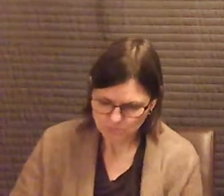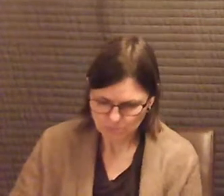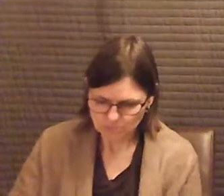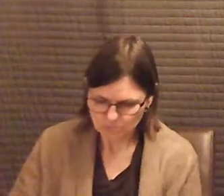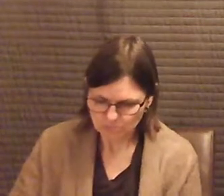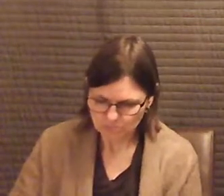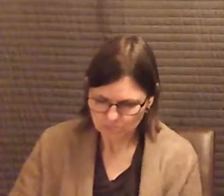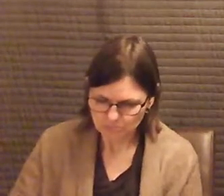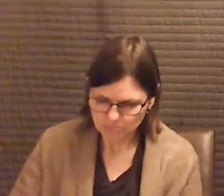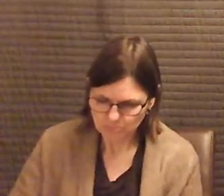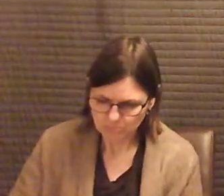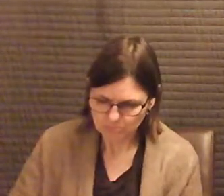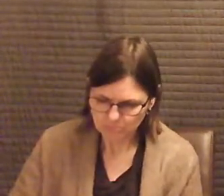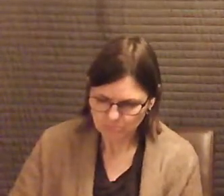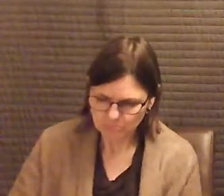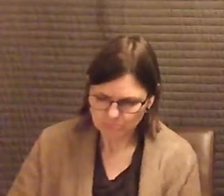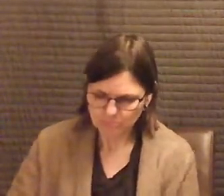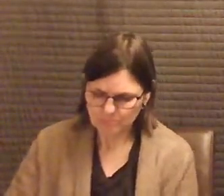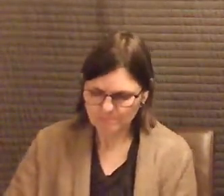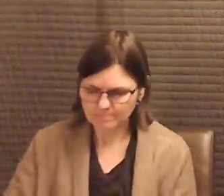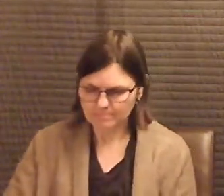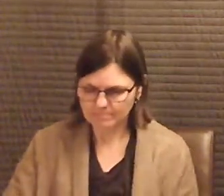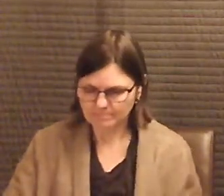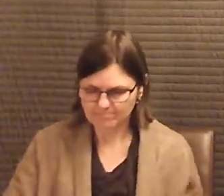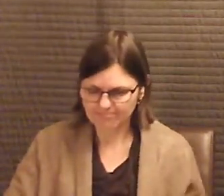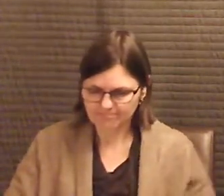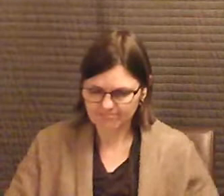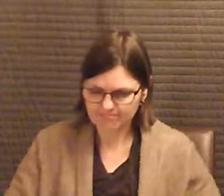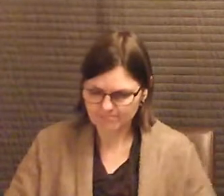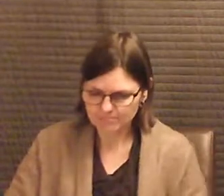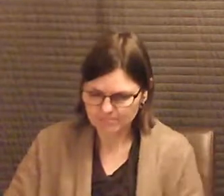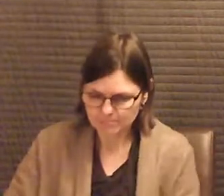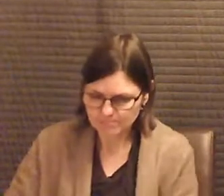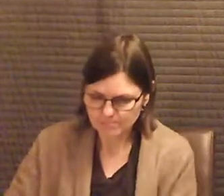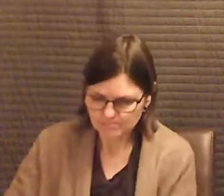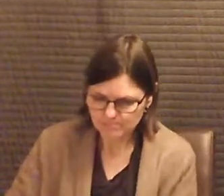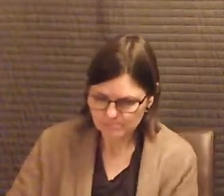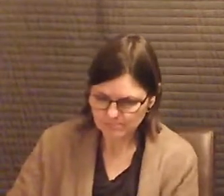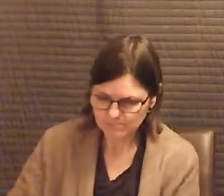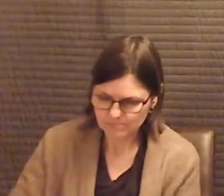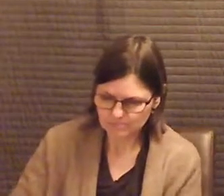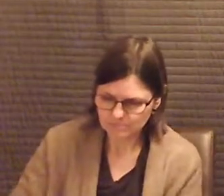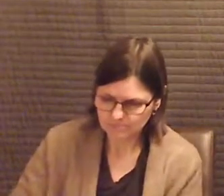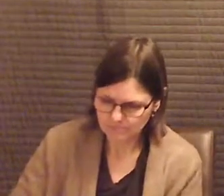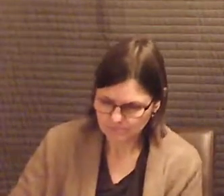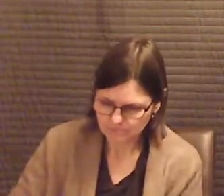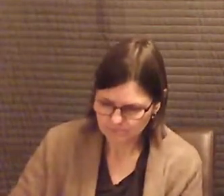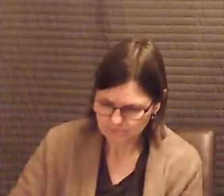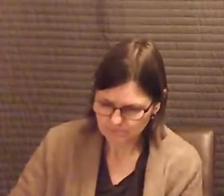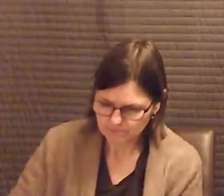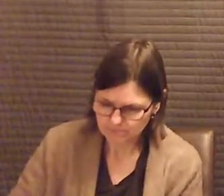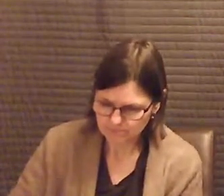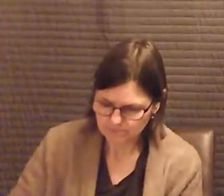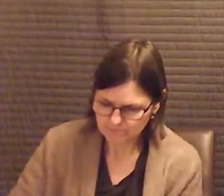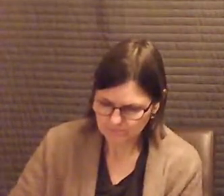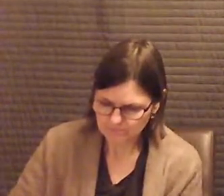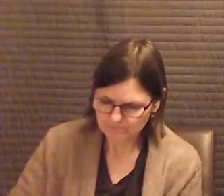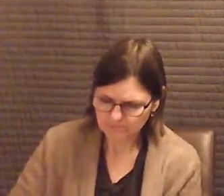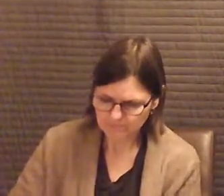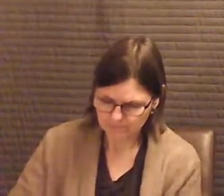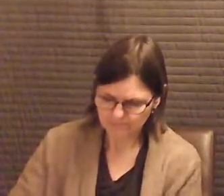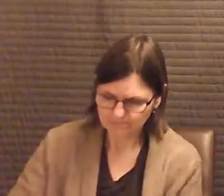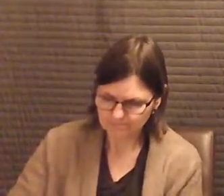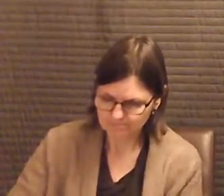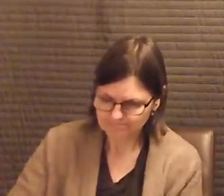door die man en thor the two jaren is dan zie je aan water toe we werden af